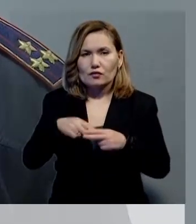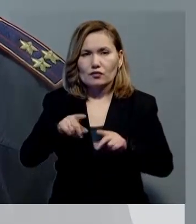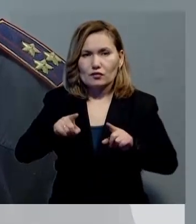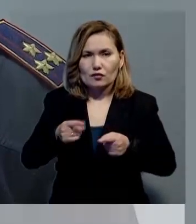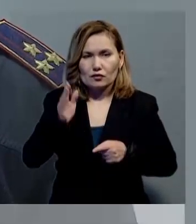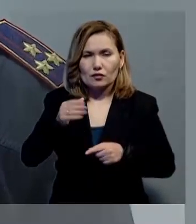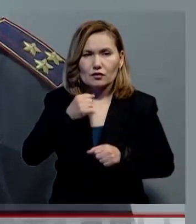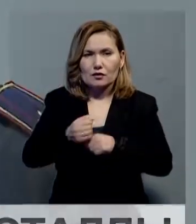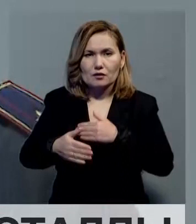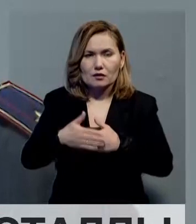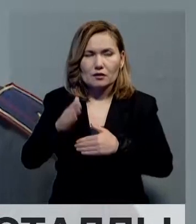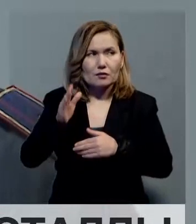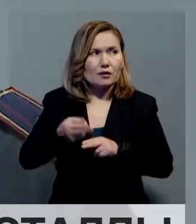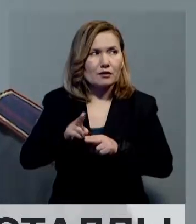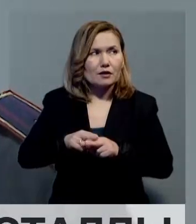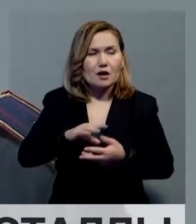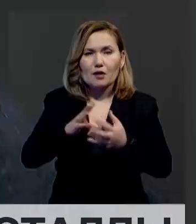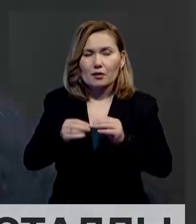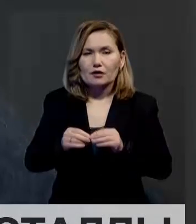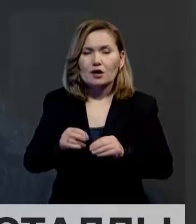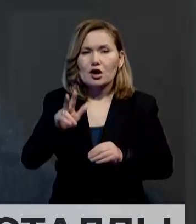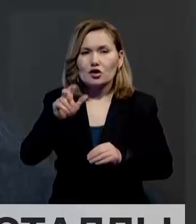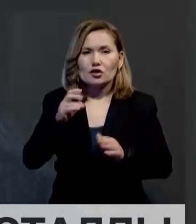айырылуға көрсетілген. Қылмыстық кодексінің